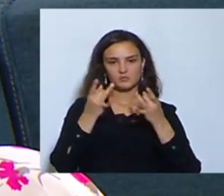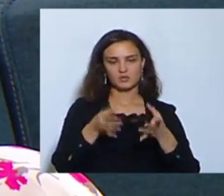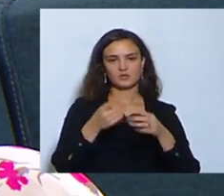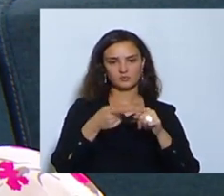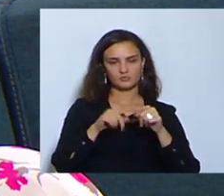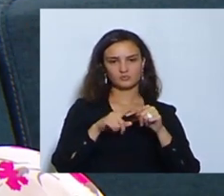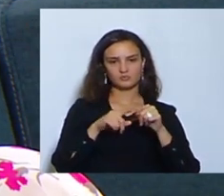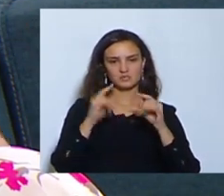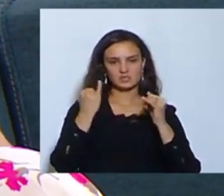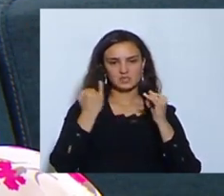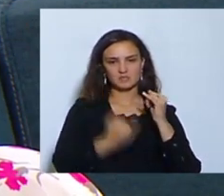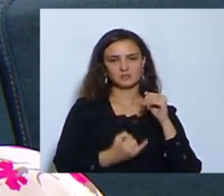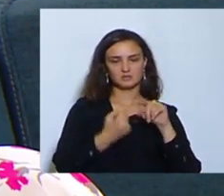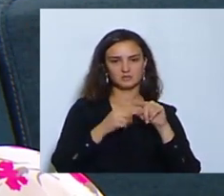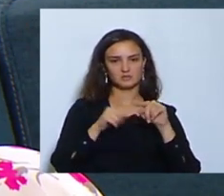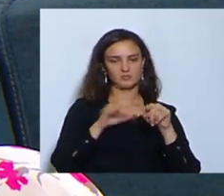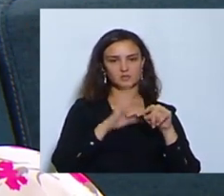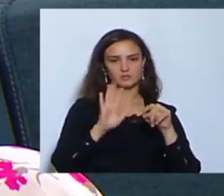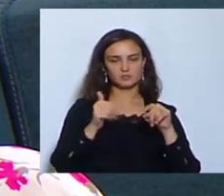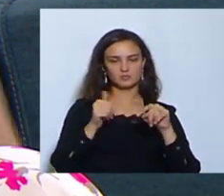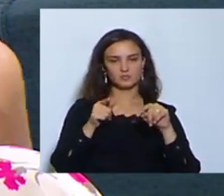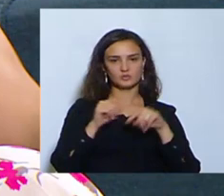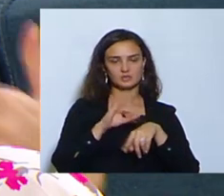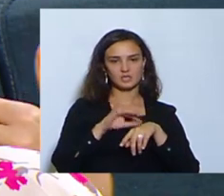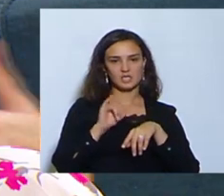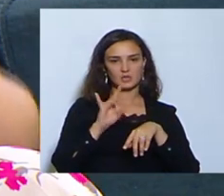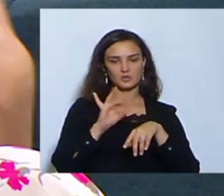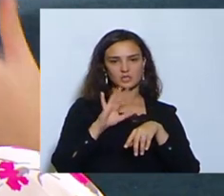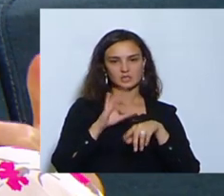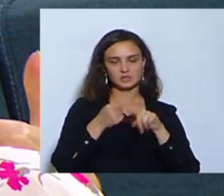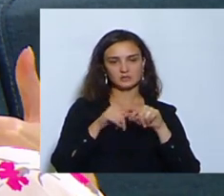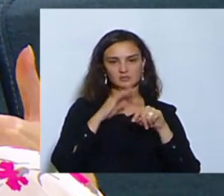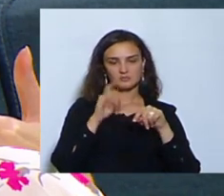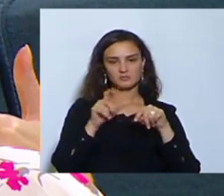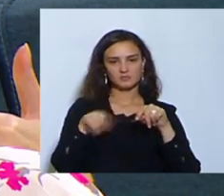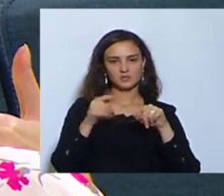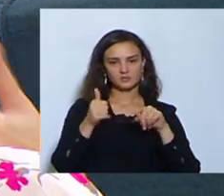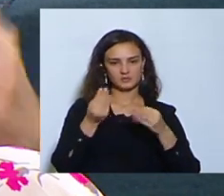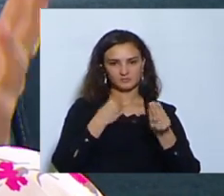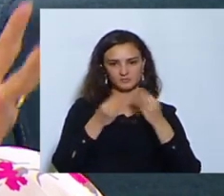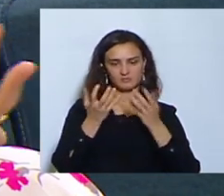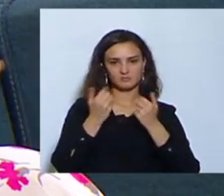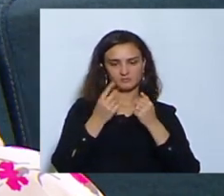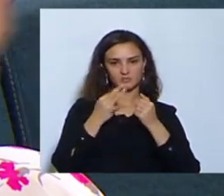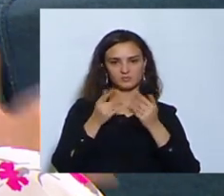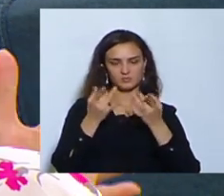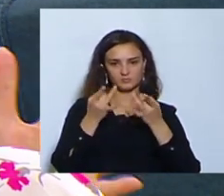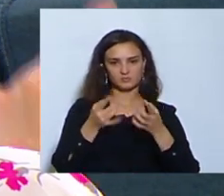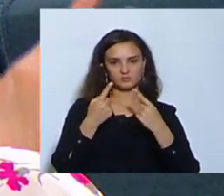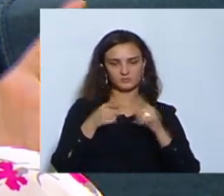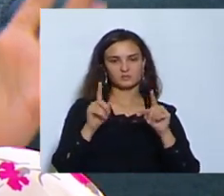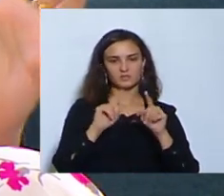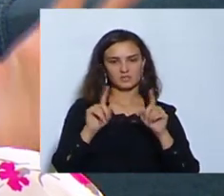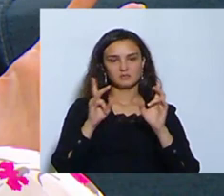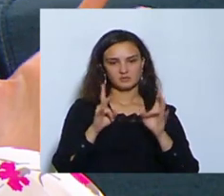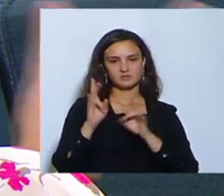უბრალოდ უკიდურესი სიგამხტრე არ იქნას აღქმული როგორც ანორექსია, იმიტომ რომ არიან ადამიანები ძალიანაც კარგად იკვებებიან და უბრალოდ ისინი სხვა ამბებიც